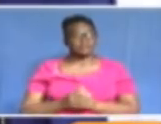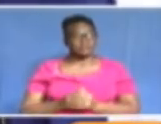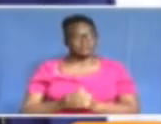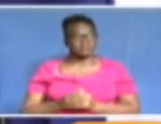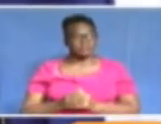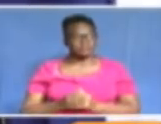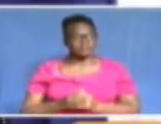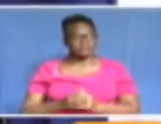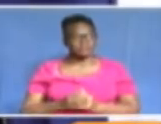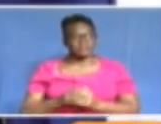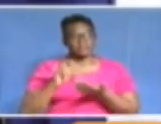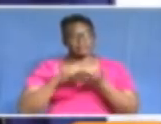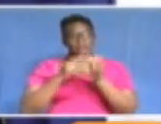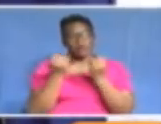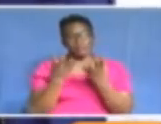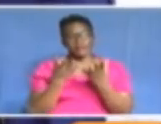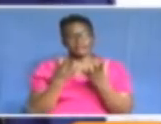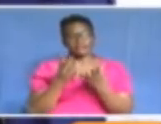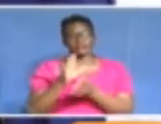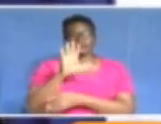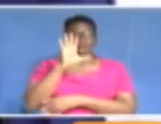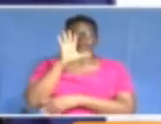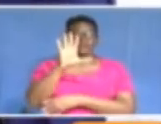Na hiyo ni shilingi milioni 5.